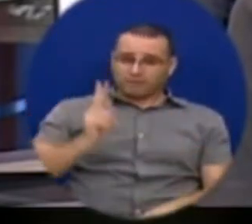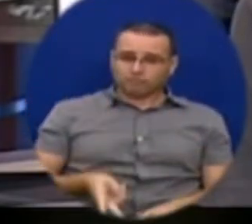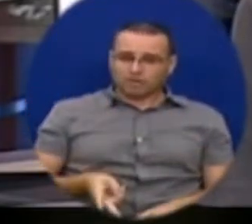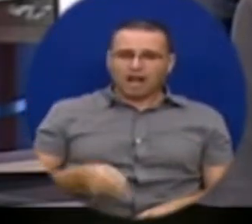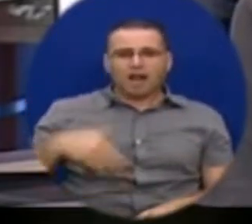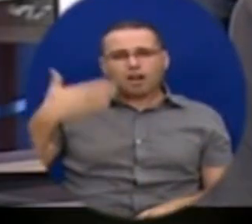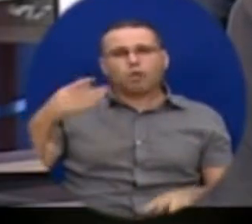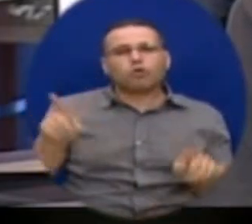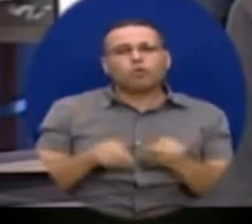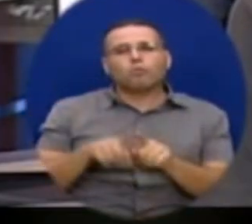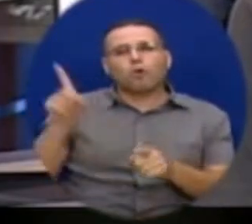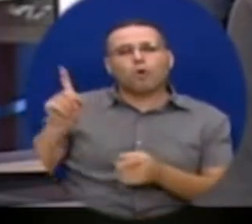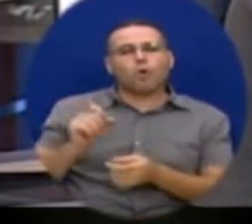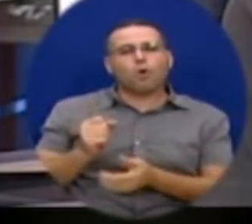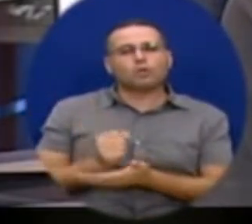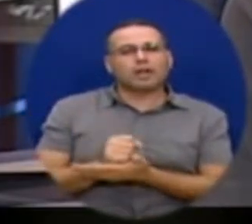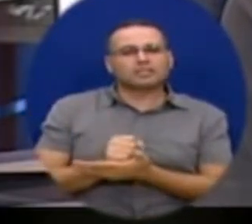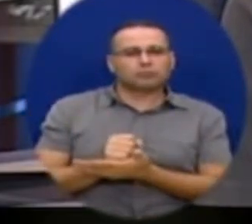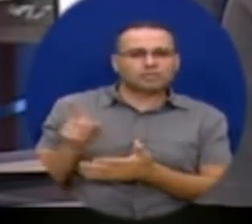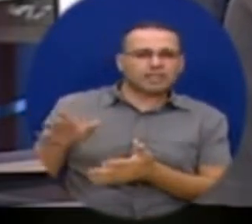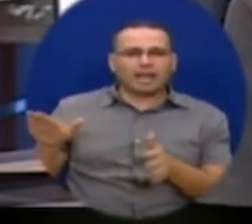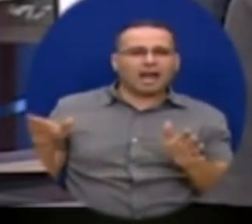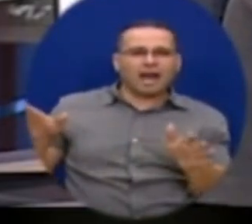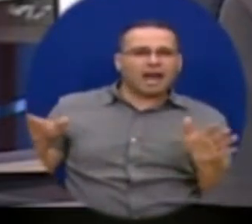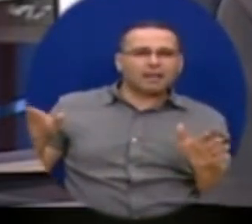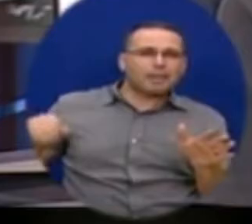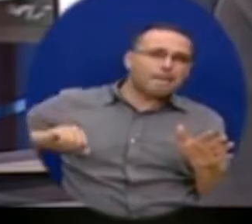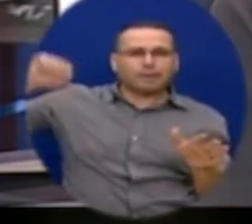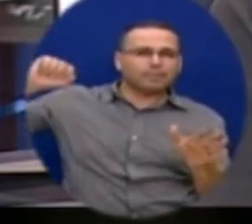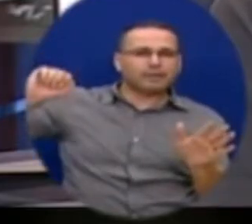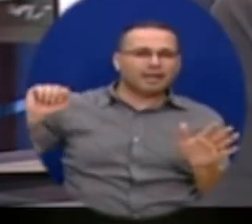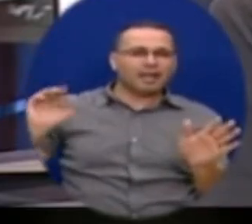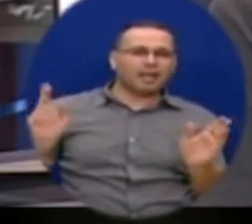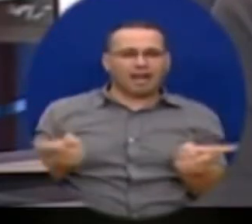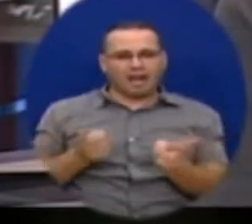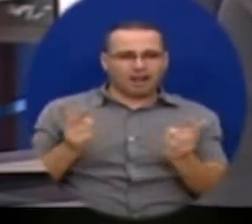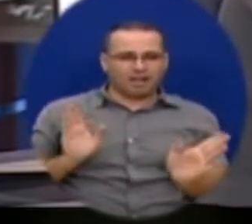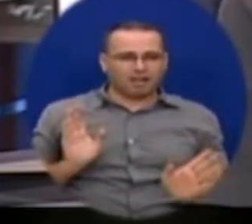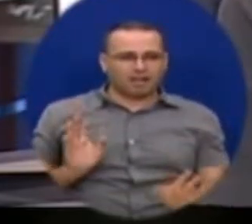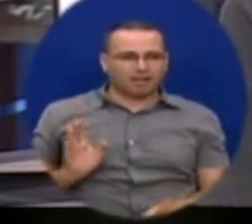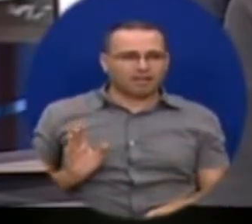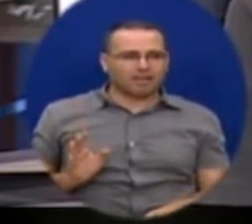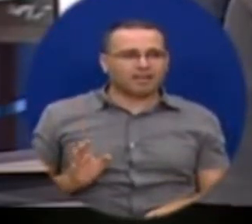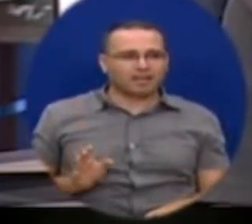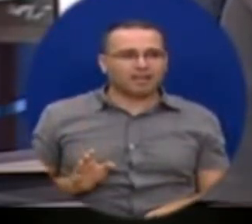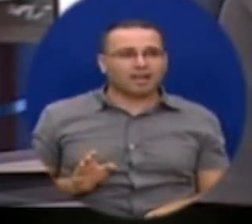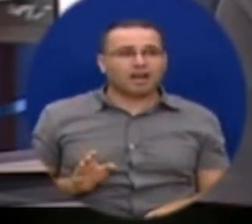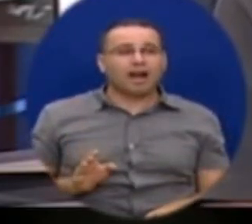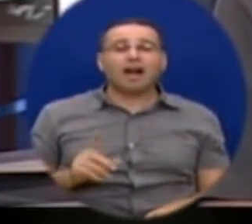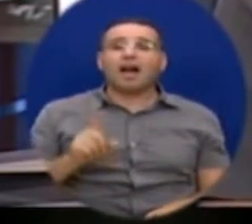בעבר רעד קל בכנף. מכה קלה בכנף. מכה קלה, כן, אני כבר לא יודע אם הציטוט מדויק.